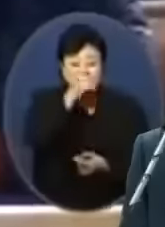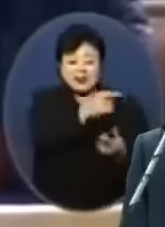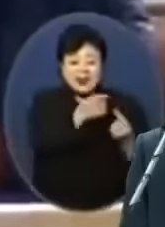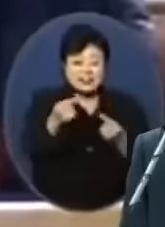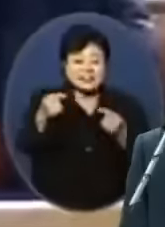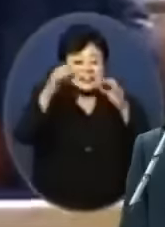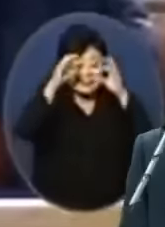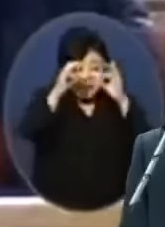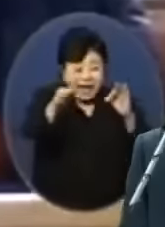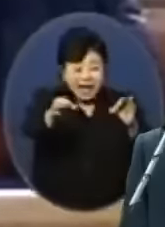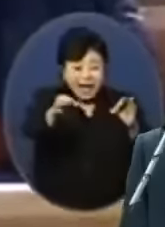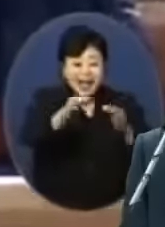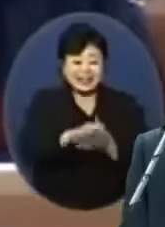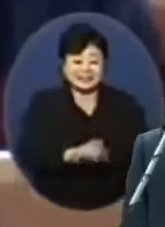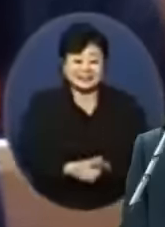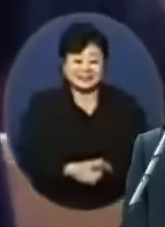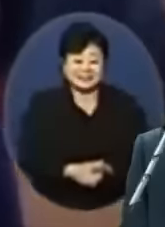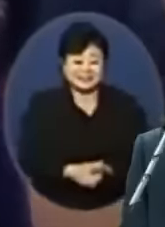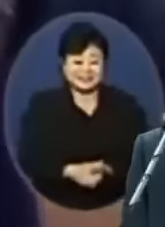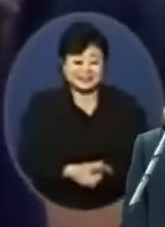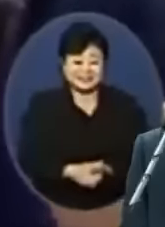있는 것 같이 보라.